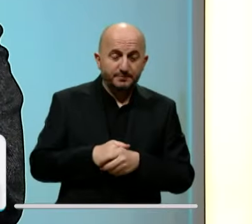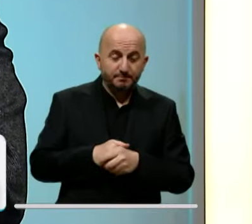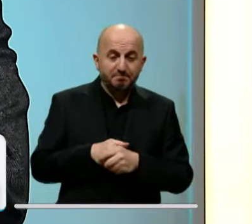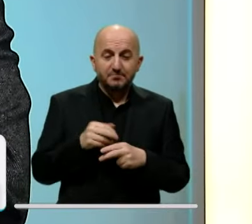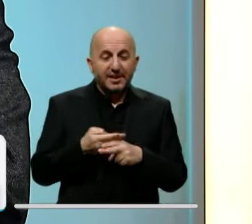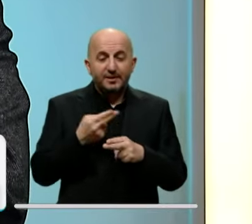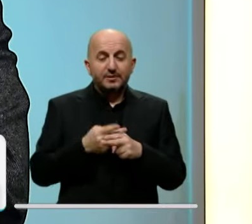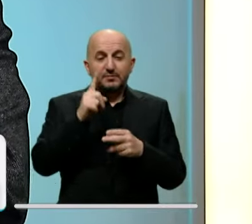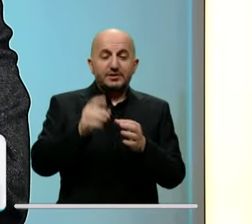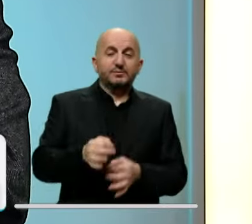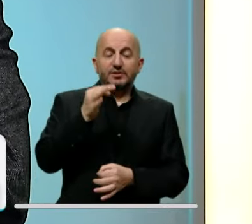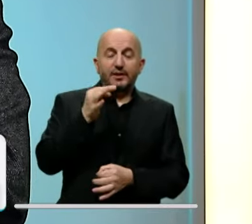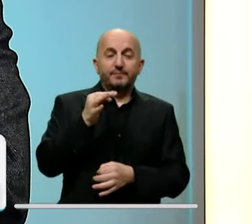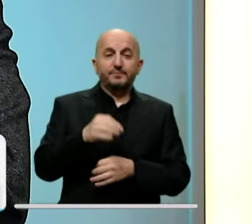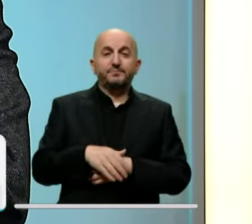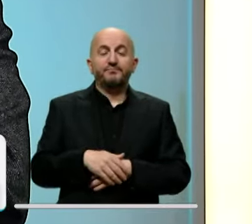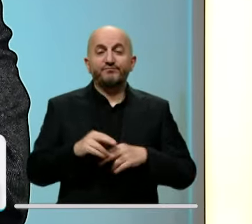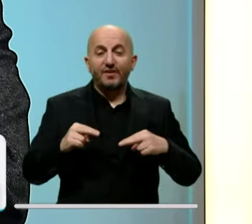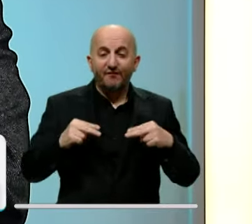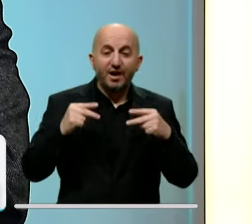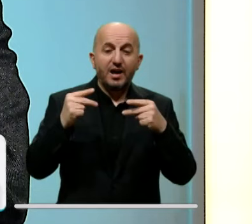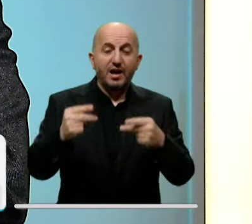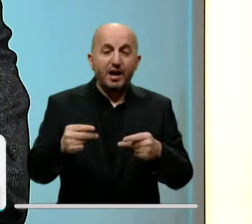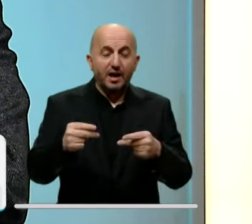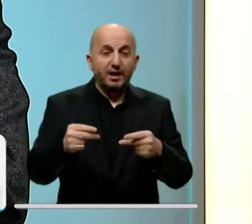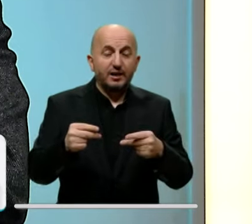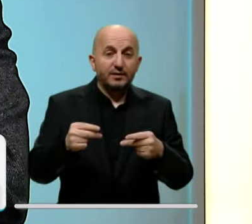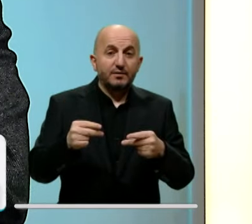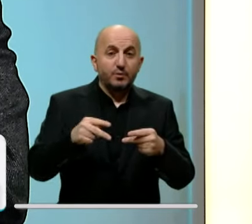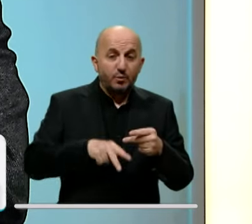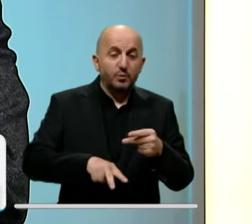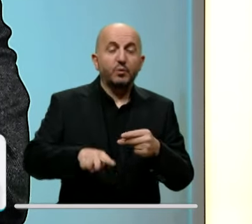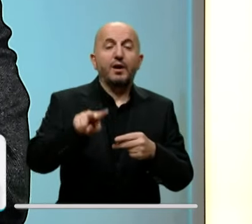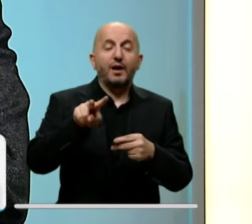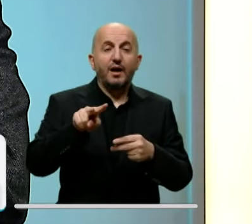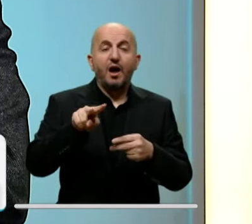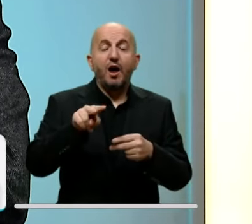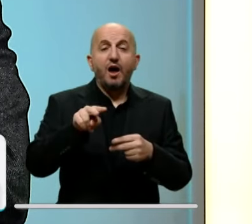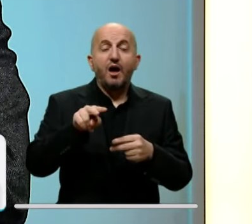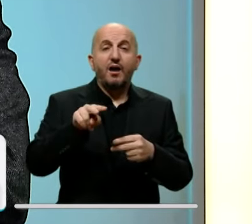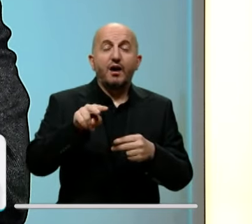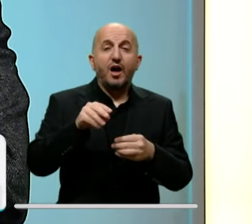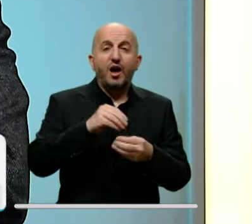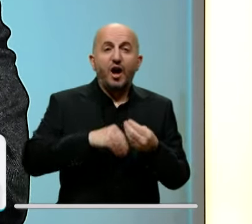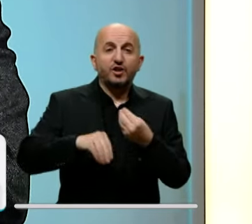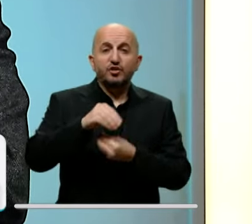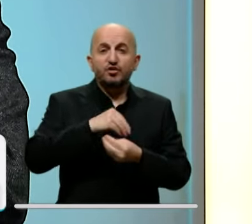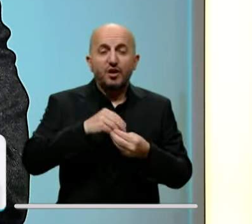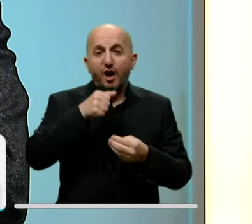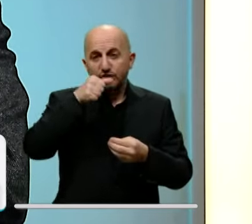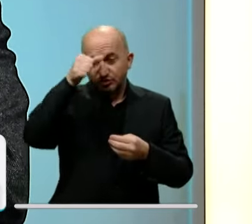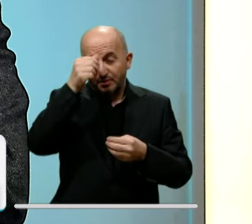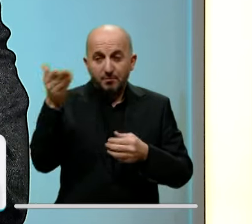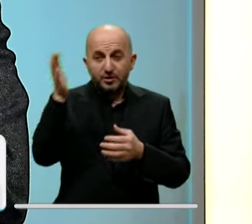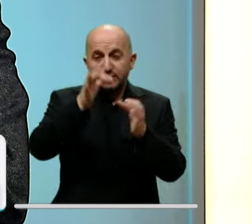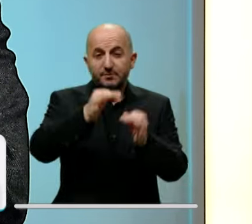diyelim ki bir kimse vekaleten yani Bedel yöntemiyle Eee hacca bir başka